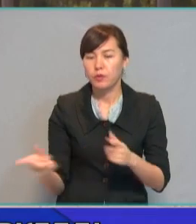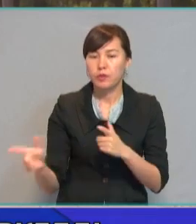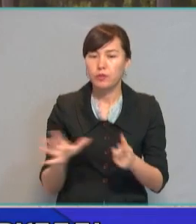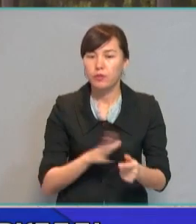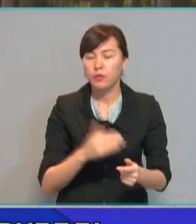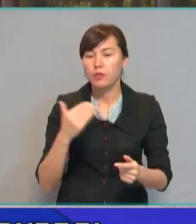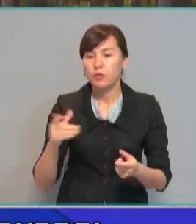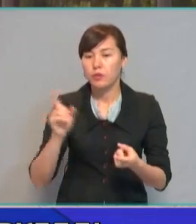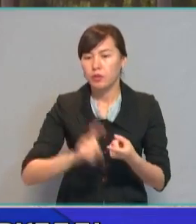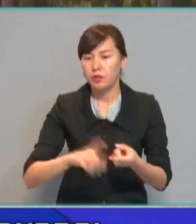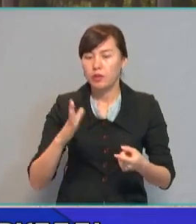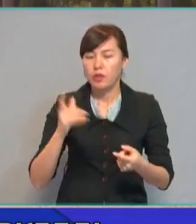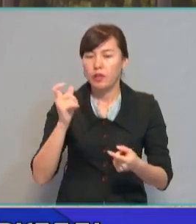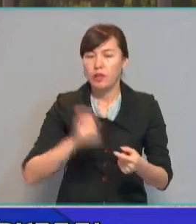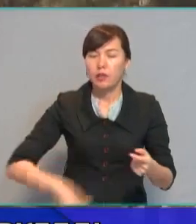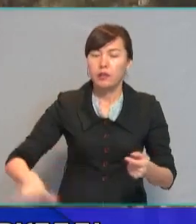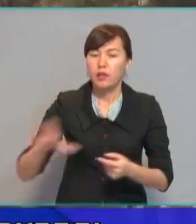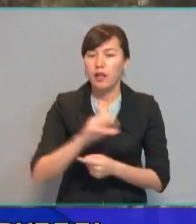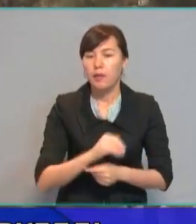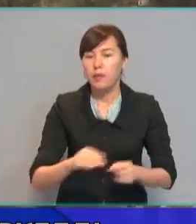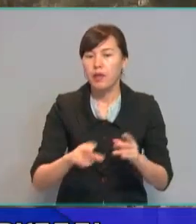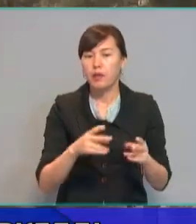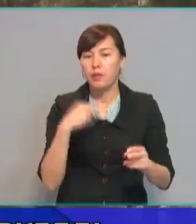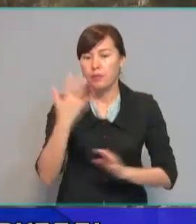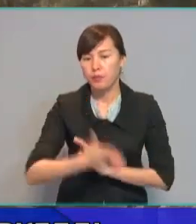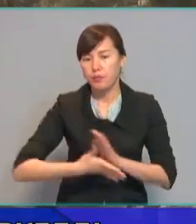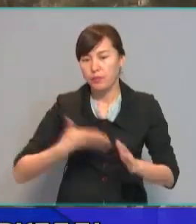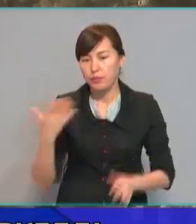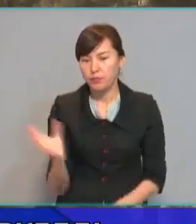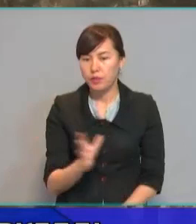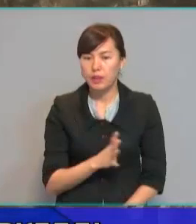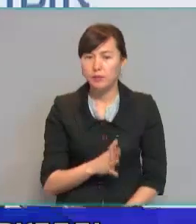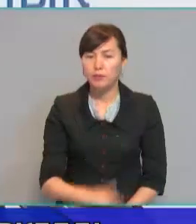жасалуда. Олармен байланыста болған азаматтар оқшауланған.